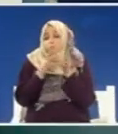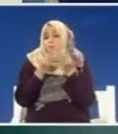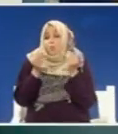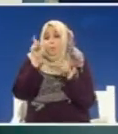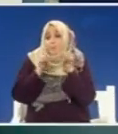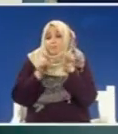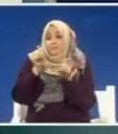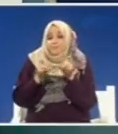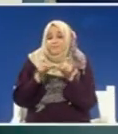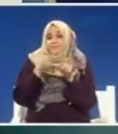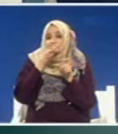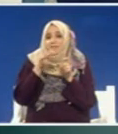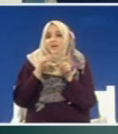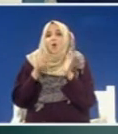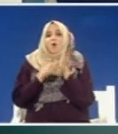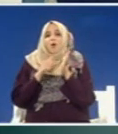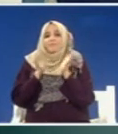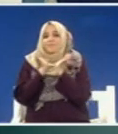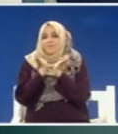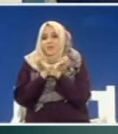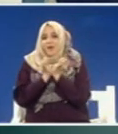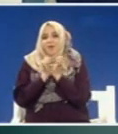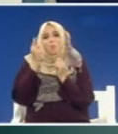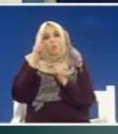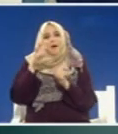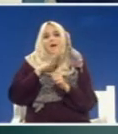قصص الأزواج عند تأخر الإنجاب شيخ. نعم.